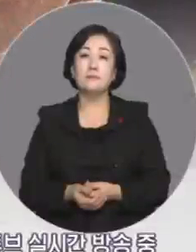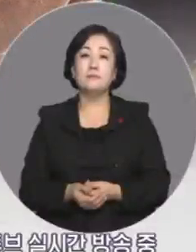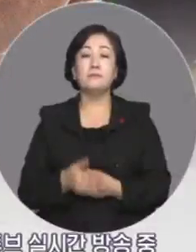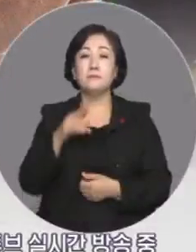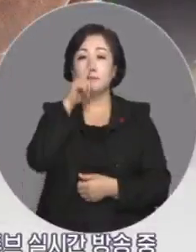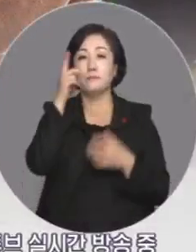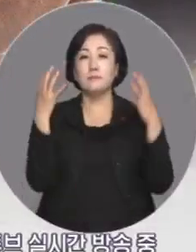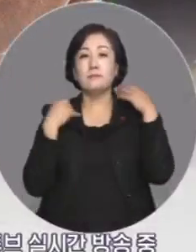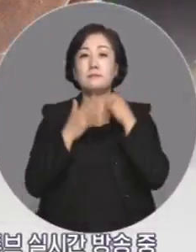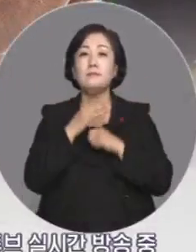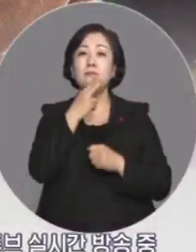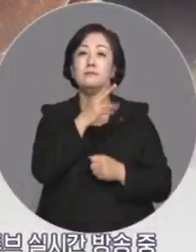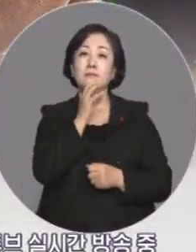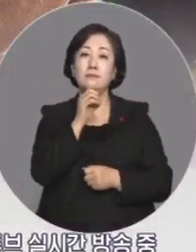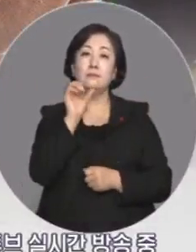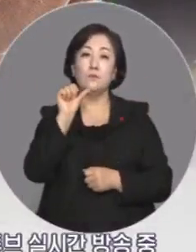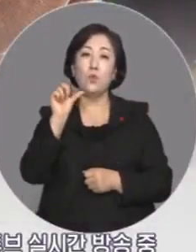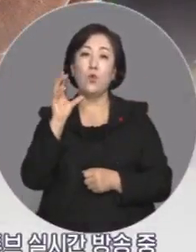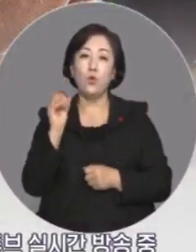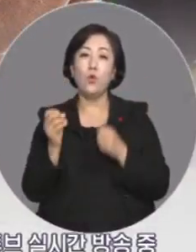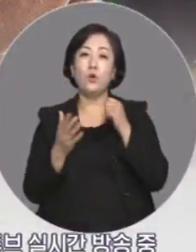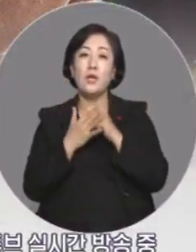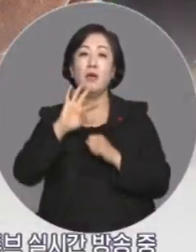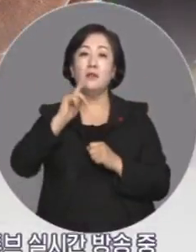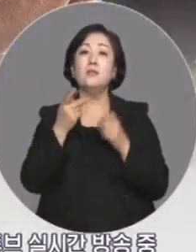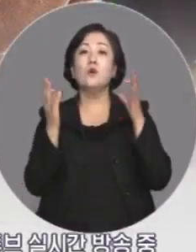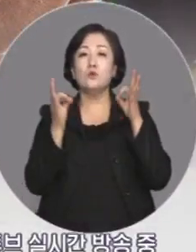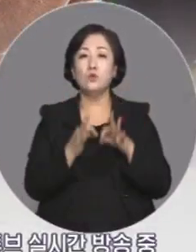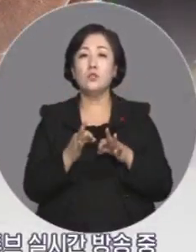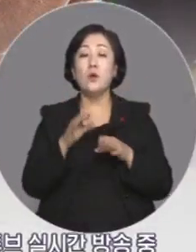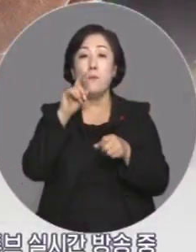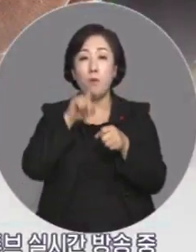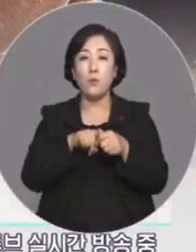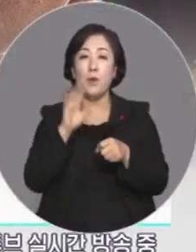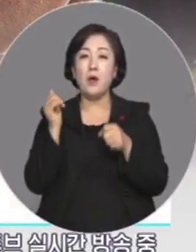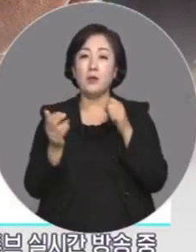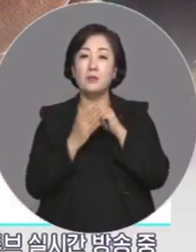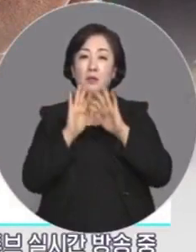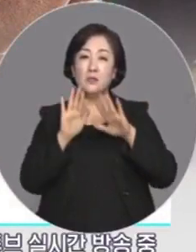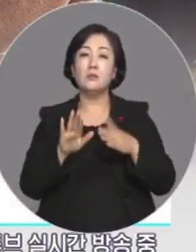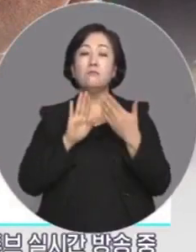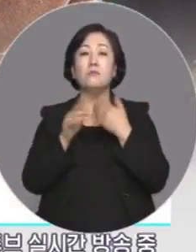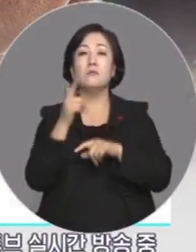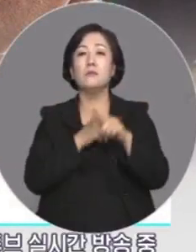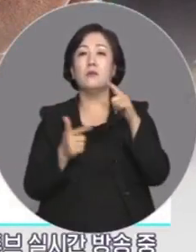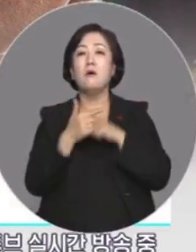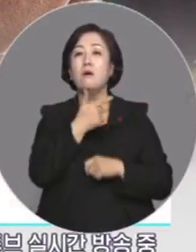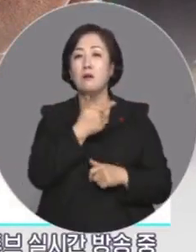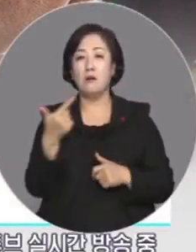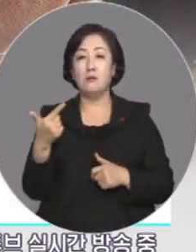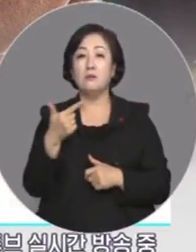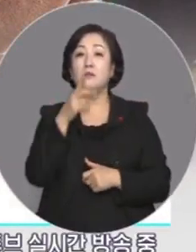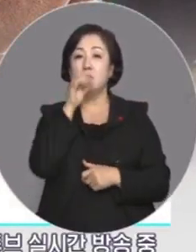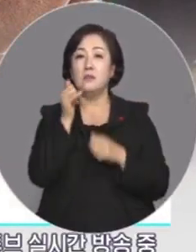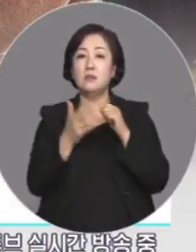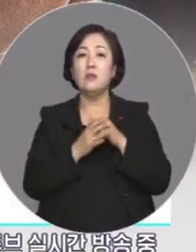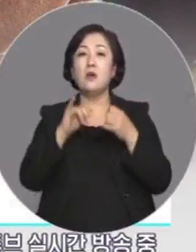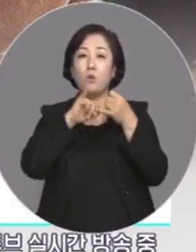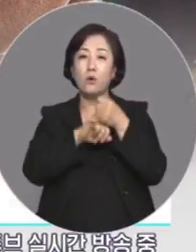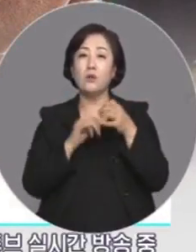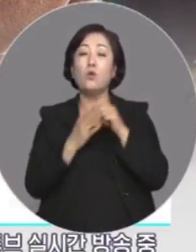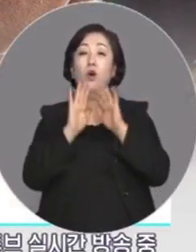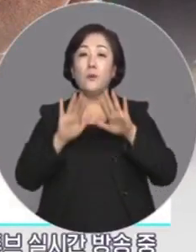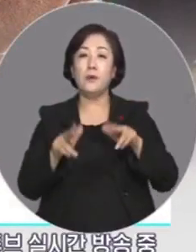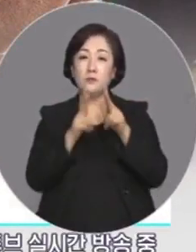우리 정부가 2050 탄소 중립 목표 선언을 하는 등 탄소 중립은 이제 미룰 수 없는 과제입니다. 바로 이번